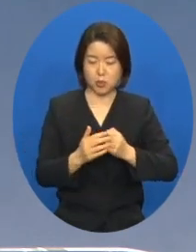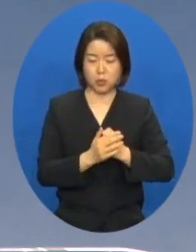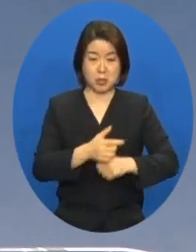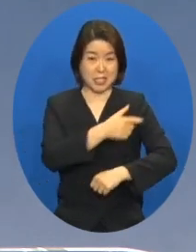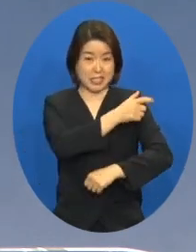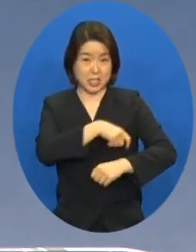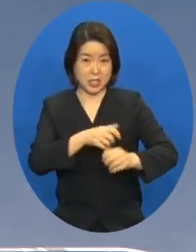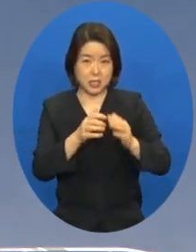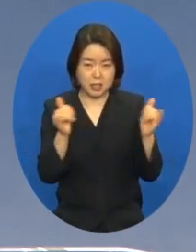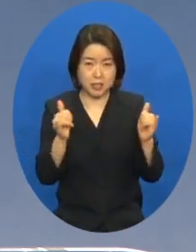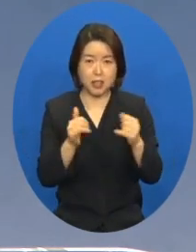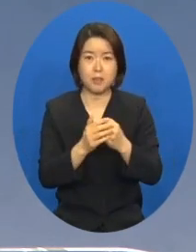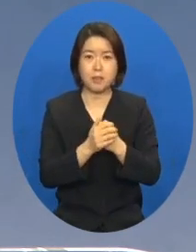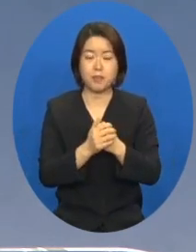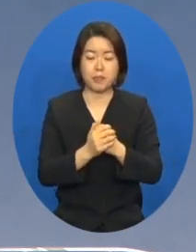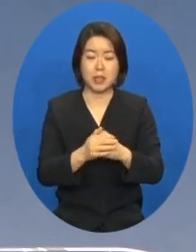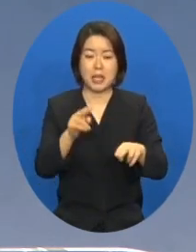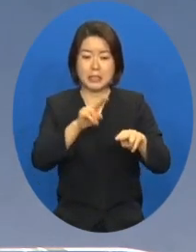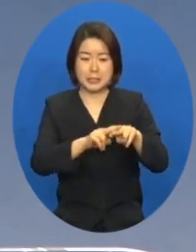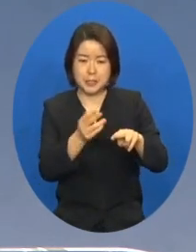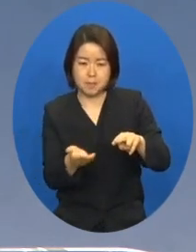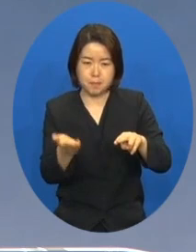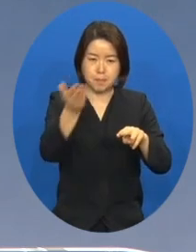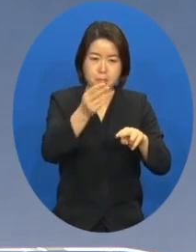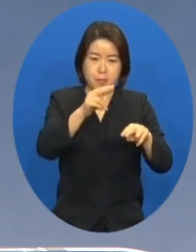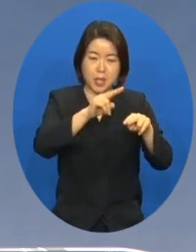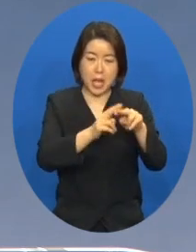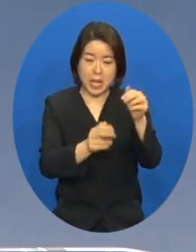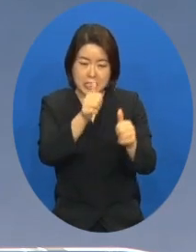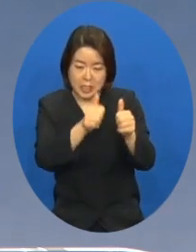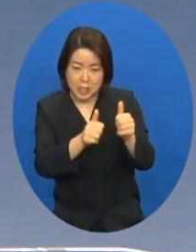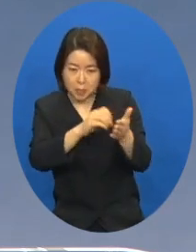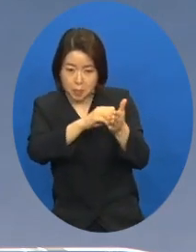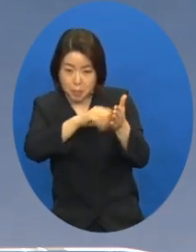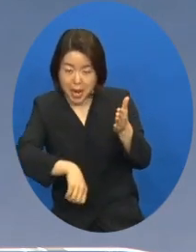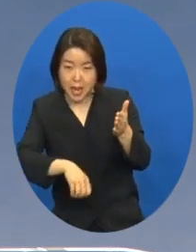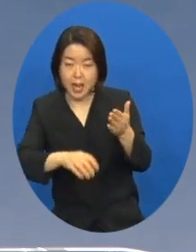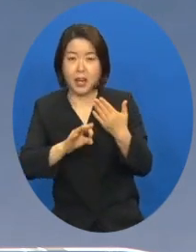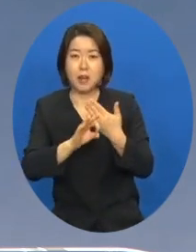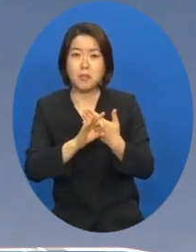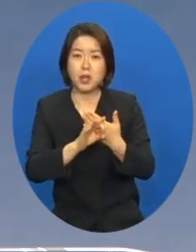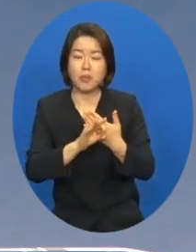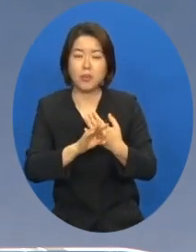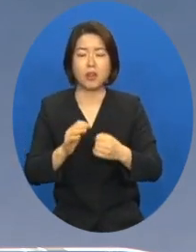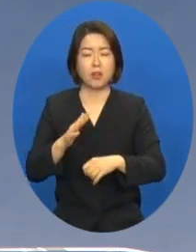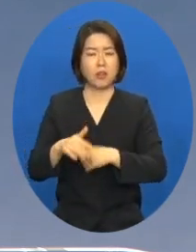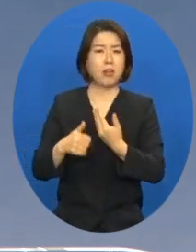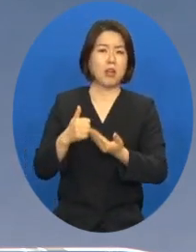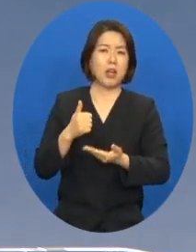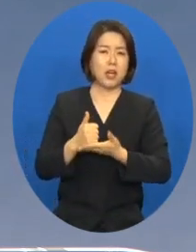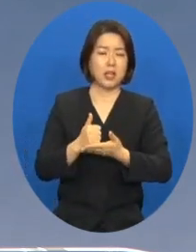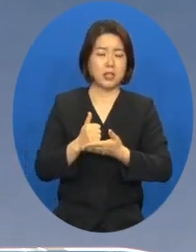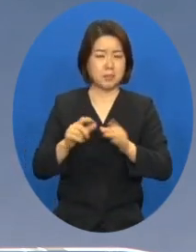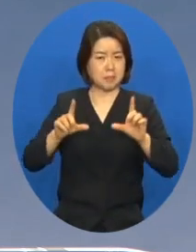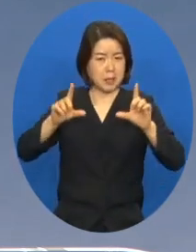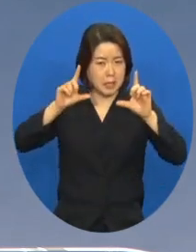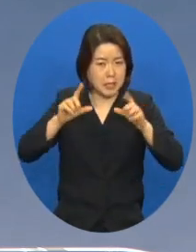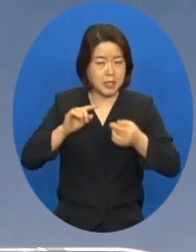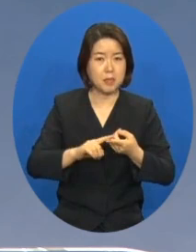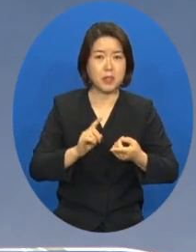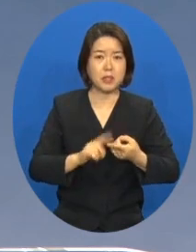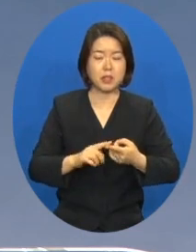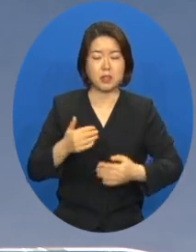간부들 진급에서 누락이 되면 그러면 하나님의 체면을